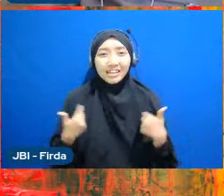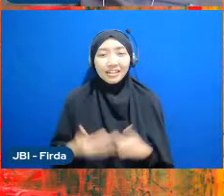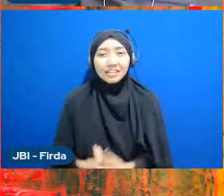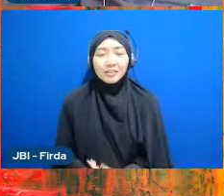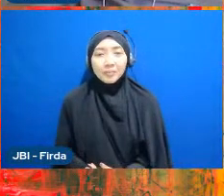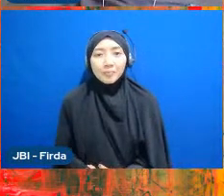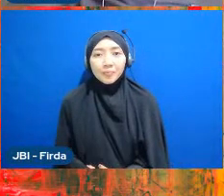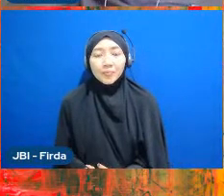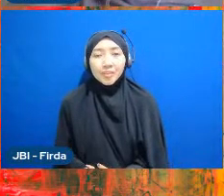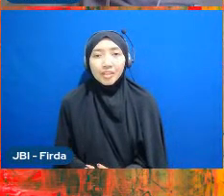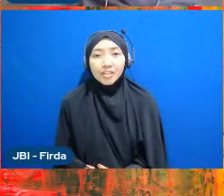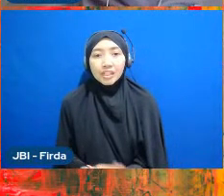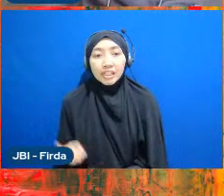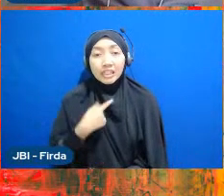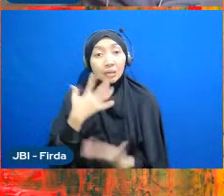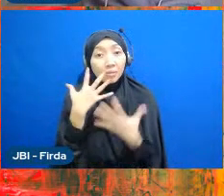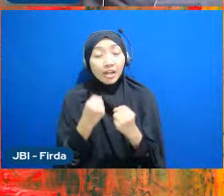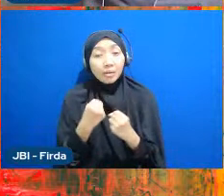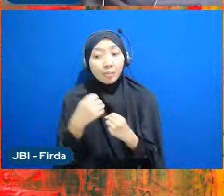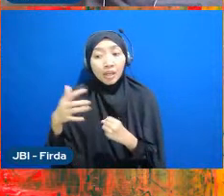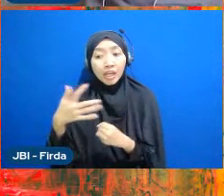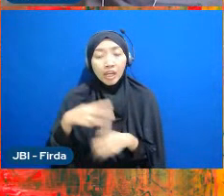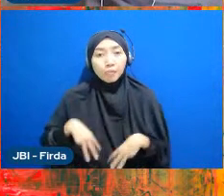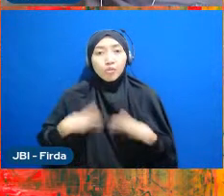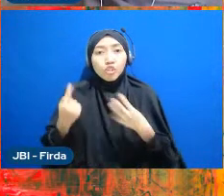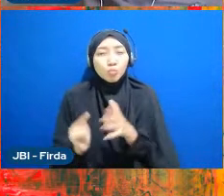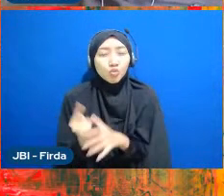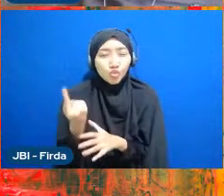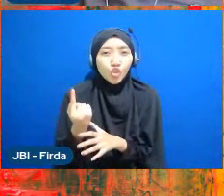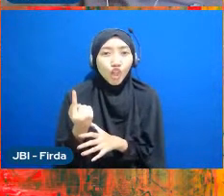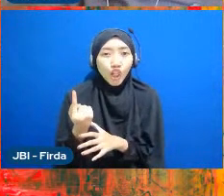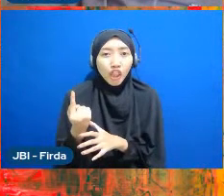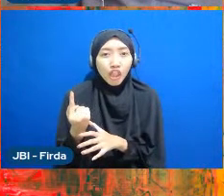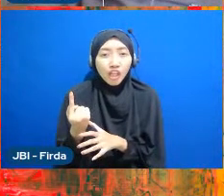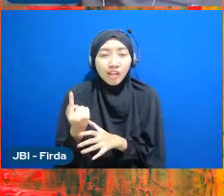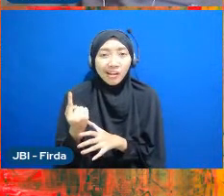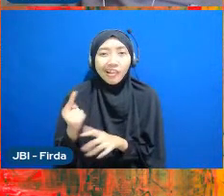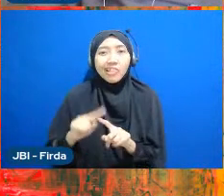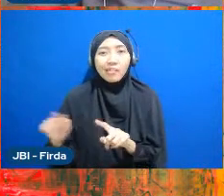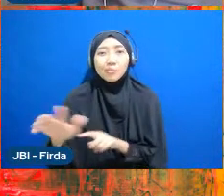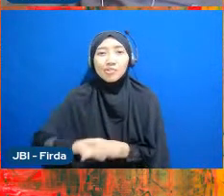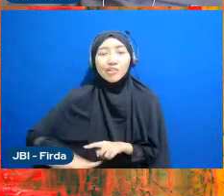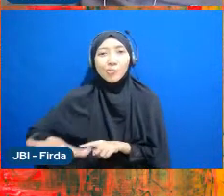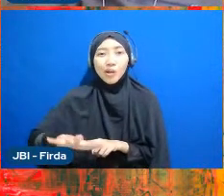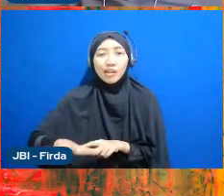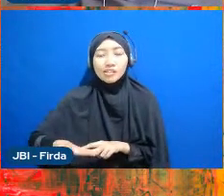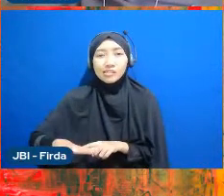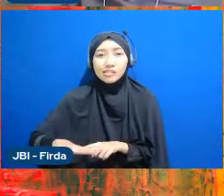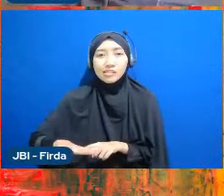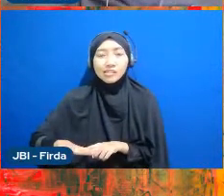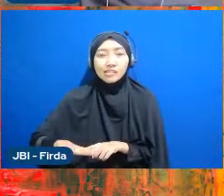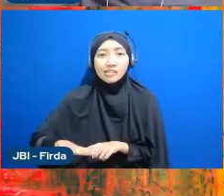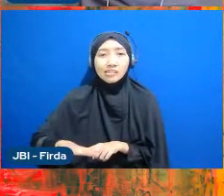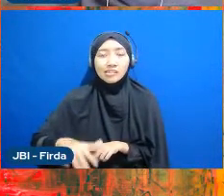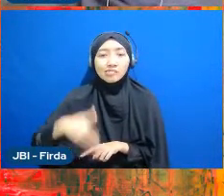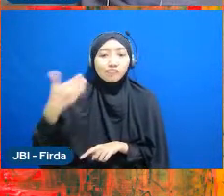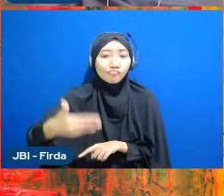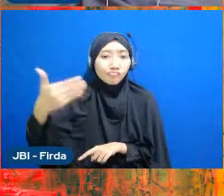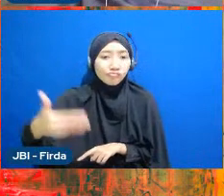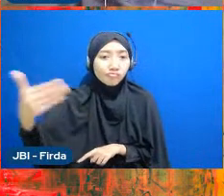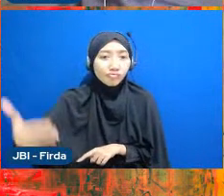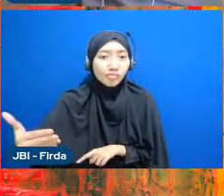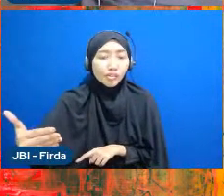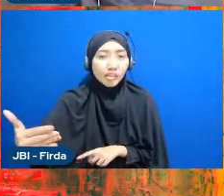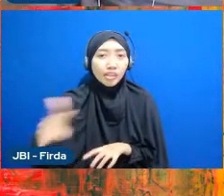Kita selalu berharap ya agar emosi ini yang muncul, gitu kan? Tapi kan situasi dan kondisi itu tidak selamanya statis, tapi